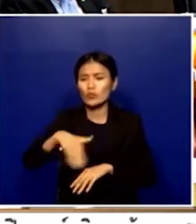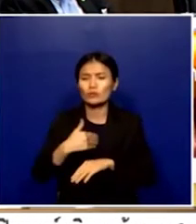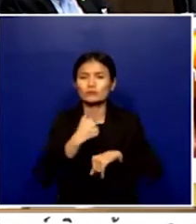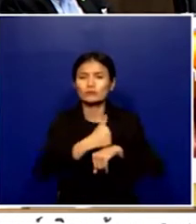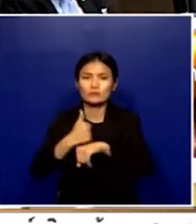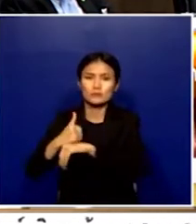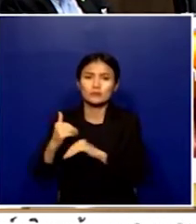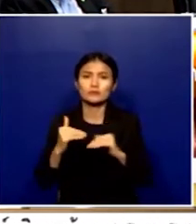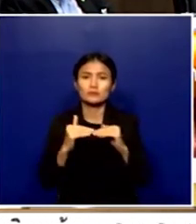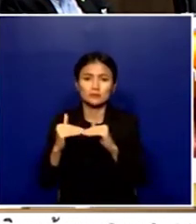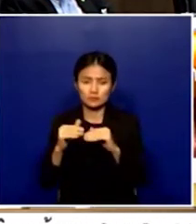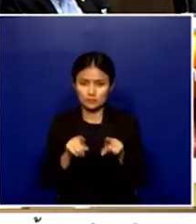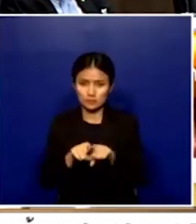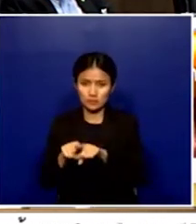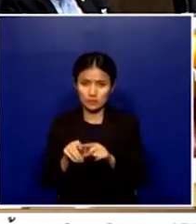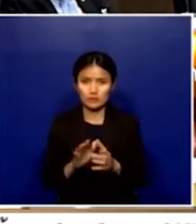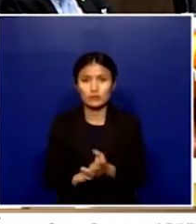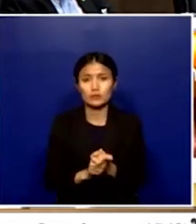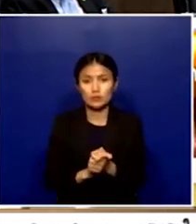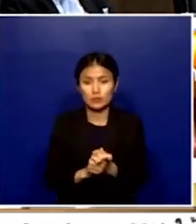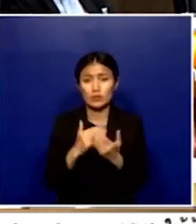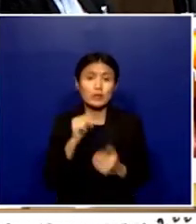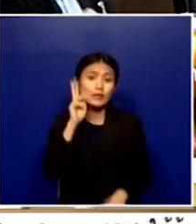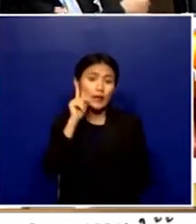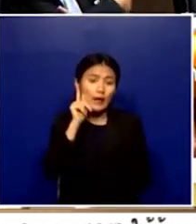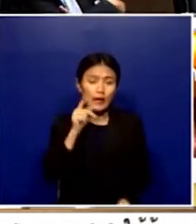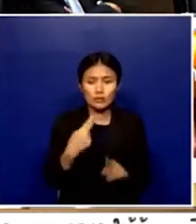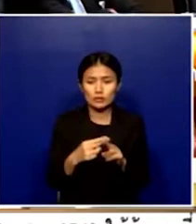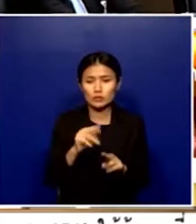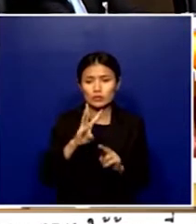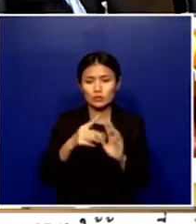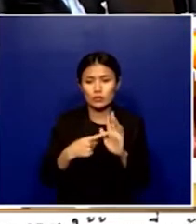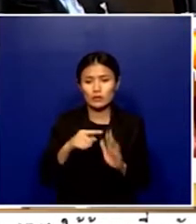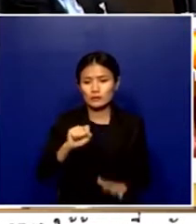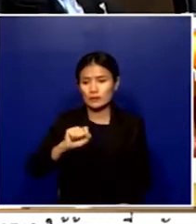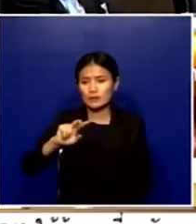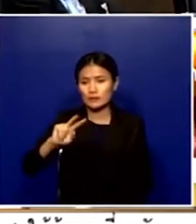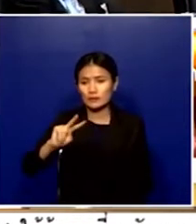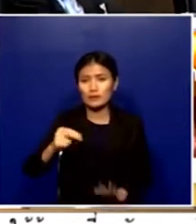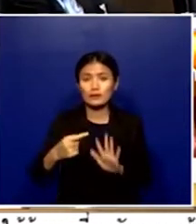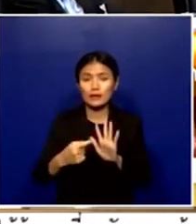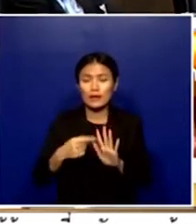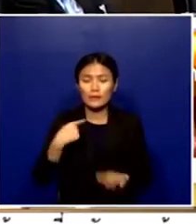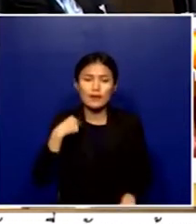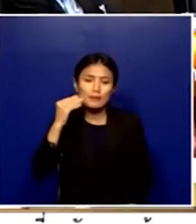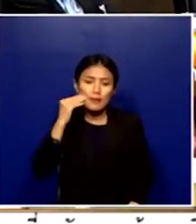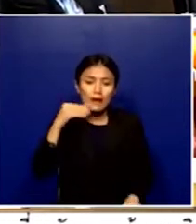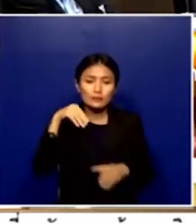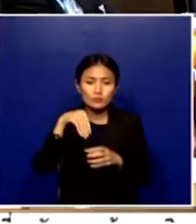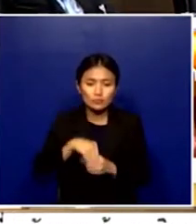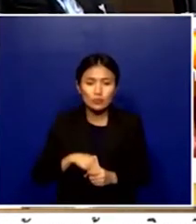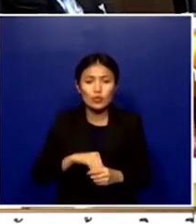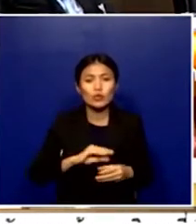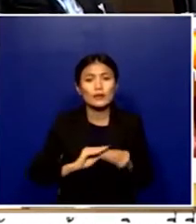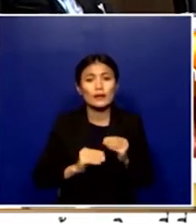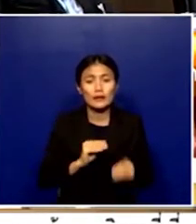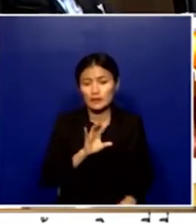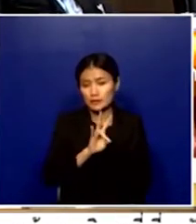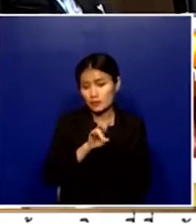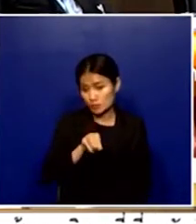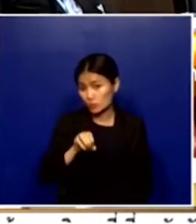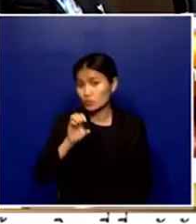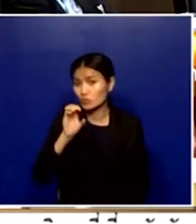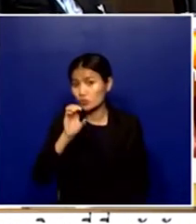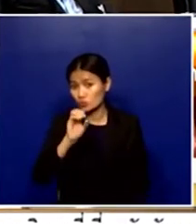ประเว์มีขอความที่นาสนใจมาก